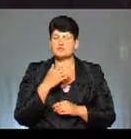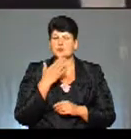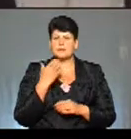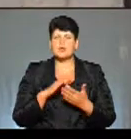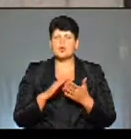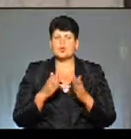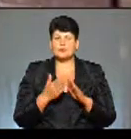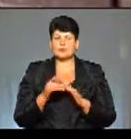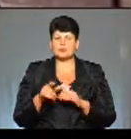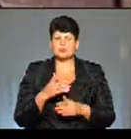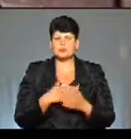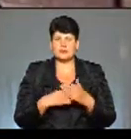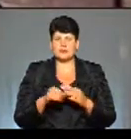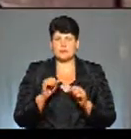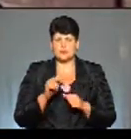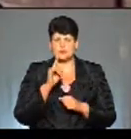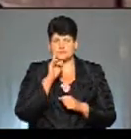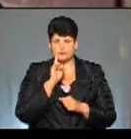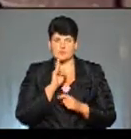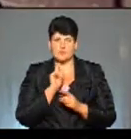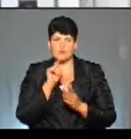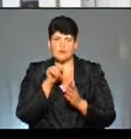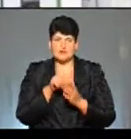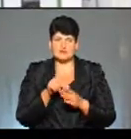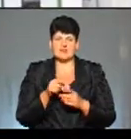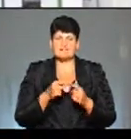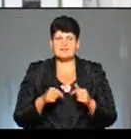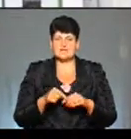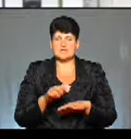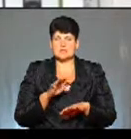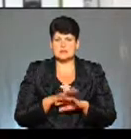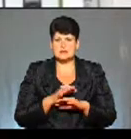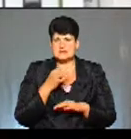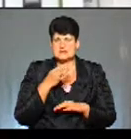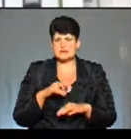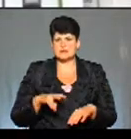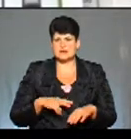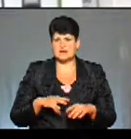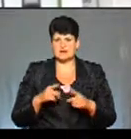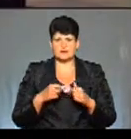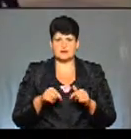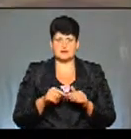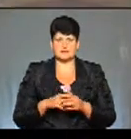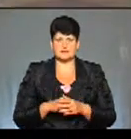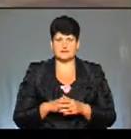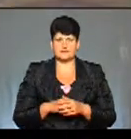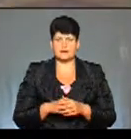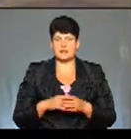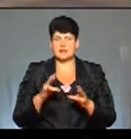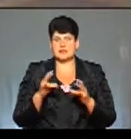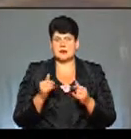щоб люди з інвалідністю могли зручно потрапити до відділення банку, розповів директор відділення Андрій Назарків. На